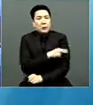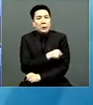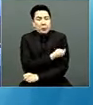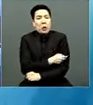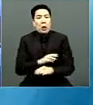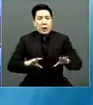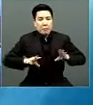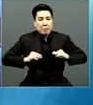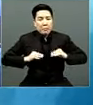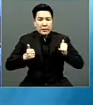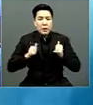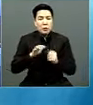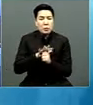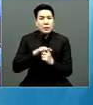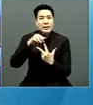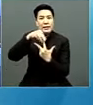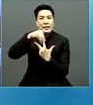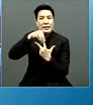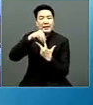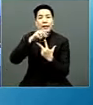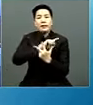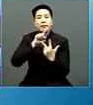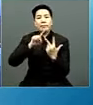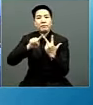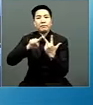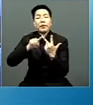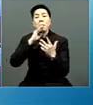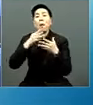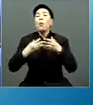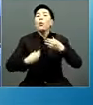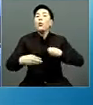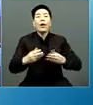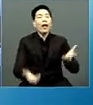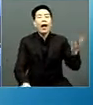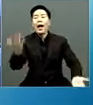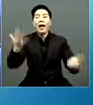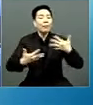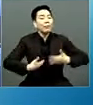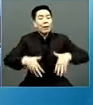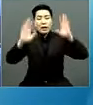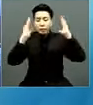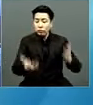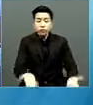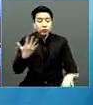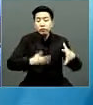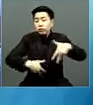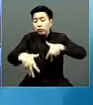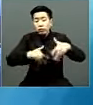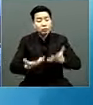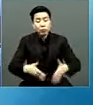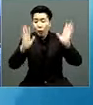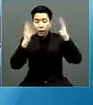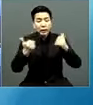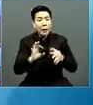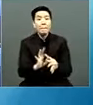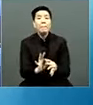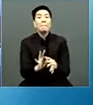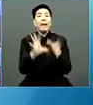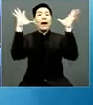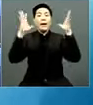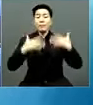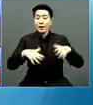ไหวนะครับที่อยู่ตรงกลางเนี่ยแต่ถ้าเป็นอันที่3คือผ่อนมากๆเลย relax most policy คือปล่อยคลายมากๆเล